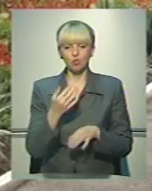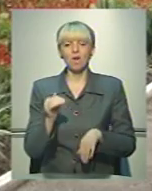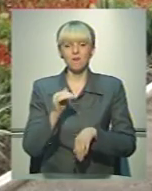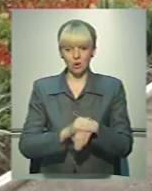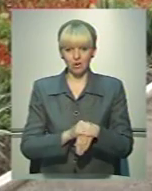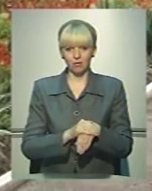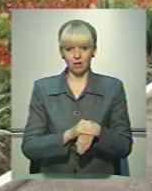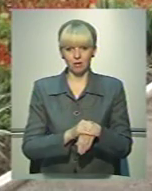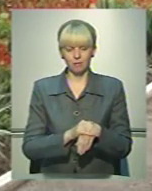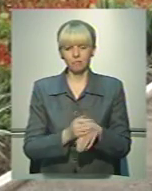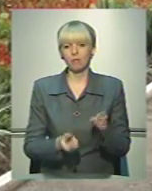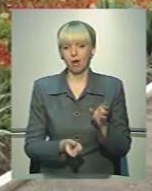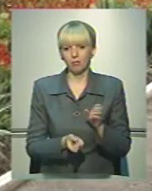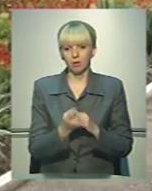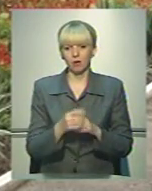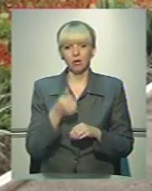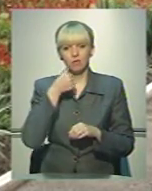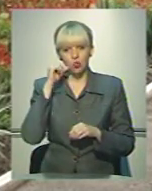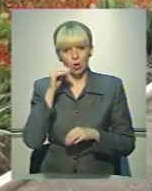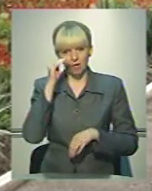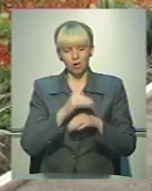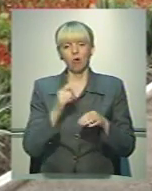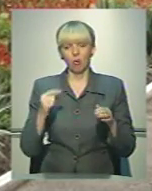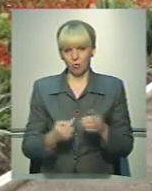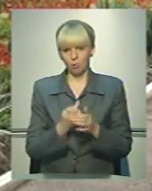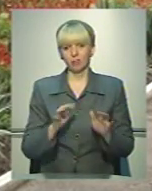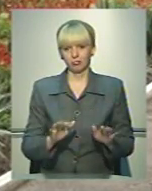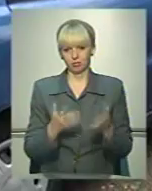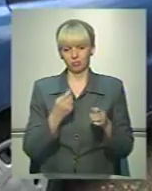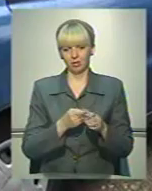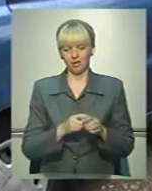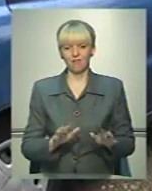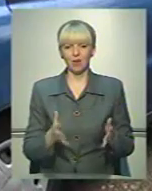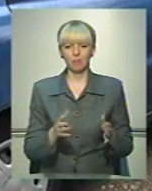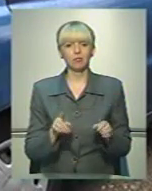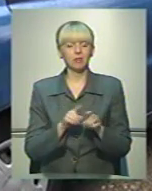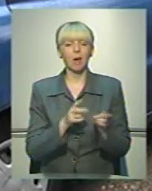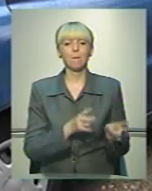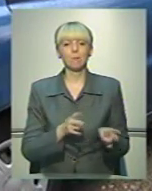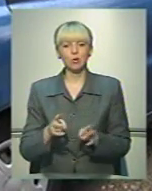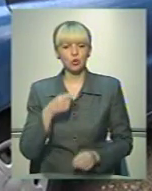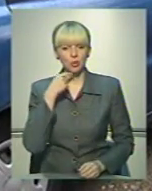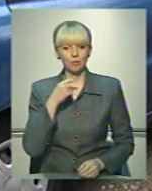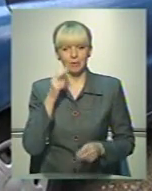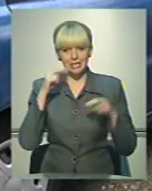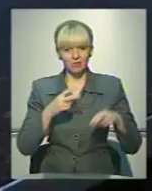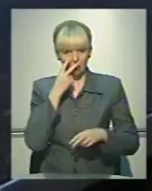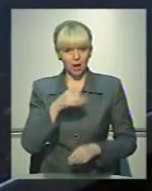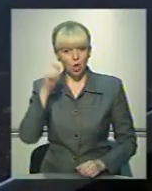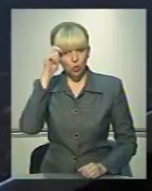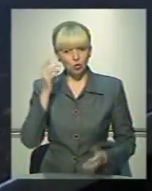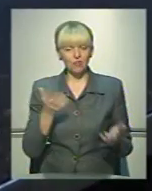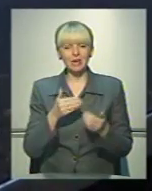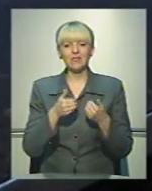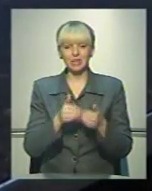виявили. Виявляється, вчора ввечері знову сталося черговий випадок. Утім, постраждалі кажуть, свідки бачили чоловіка,